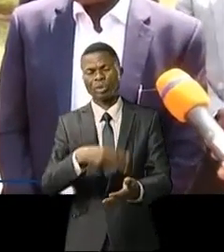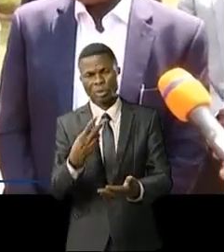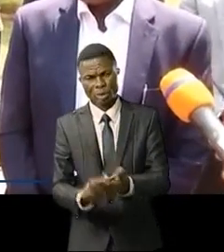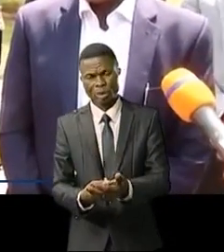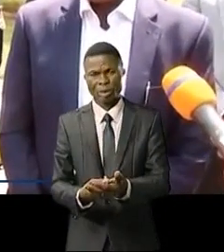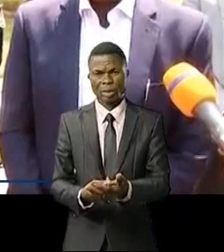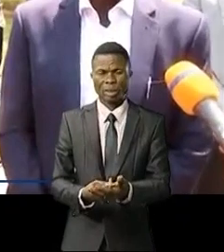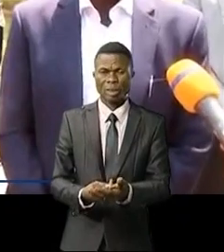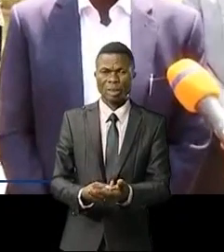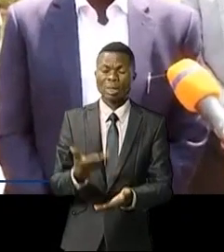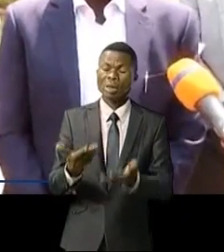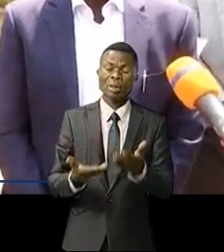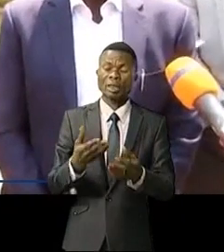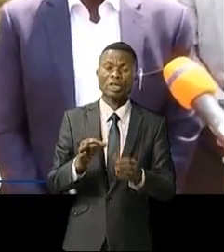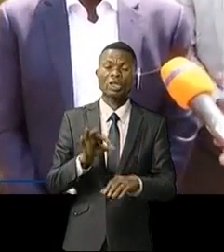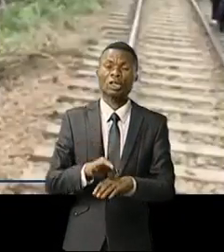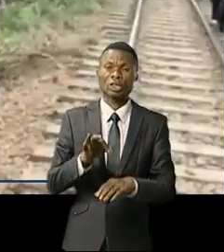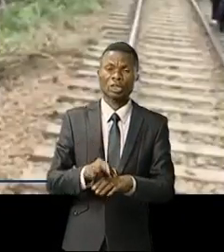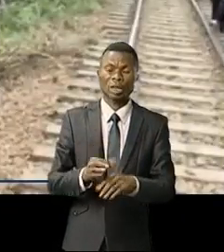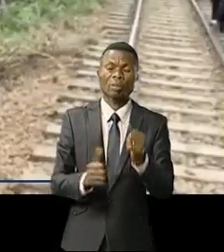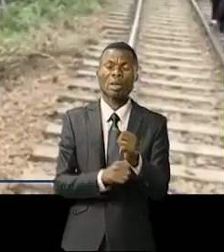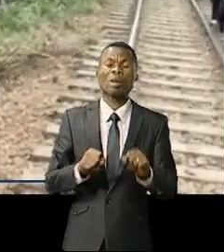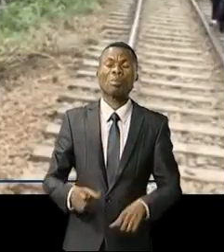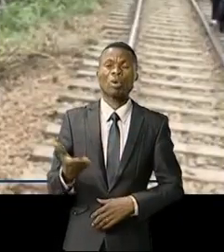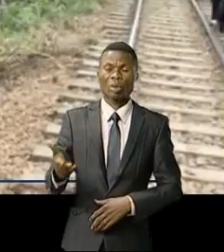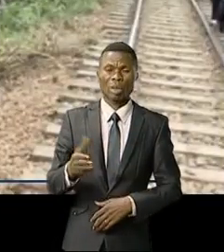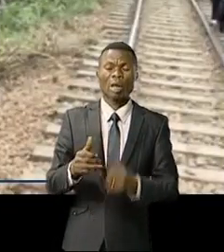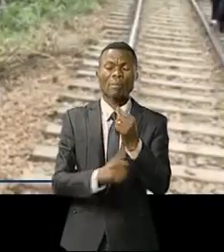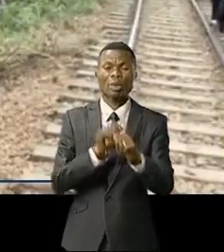Il se fait malheureusement qu'il y a eu mort d'homme et